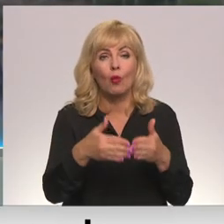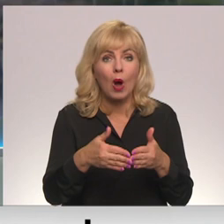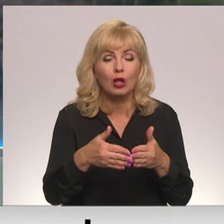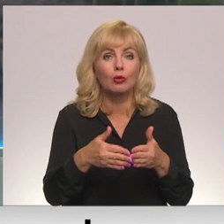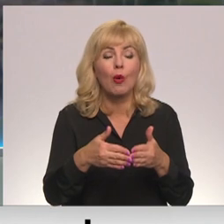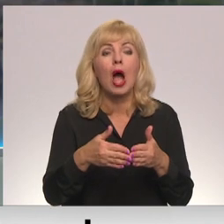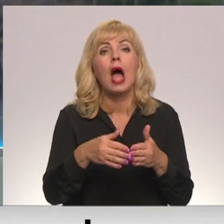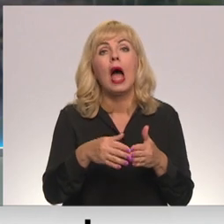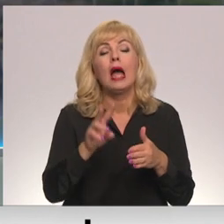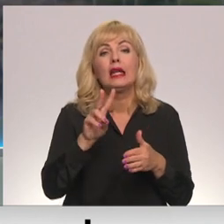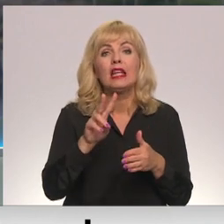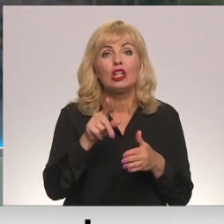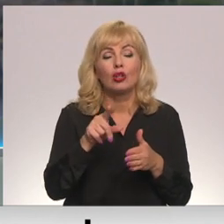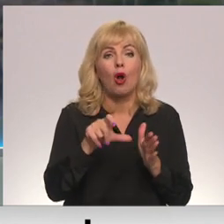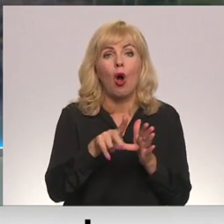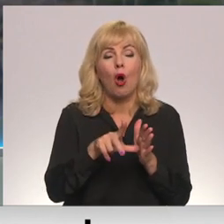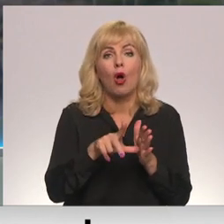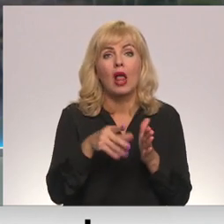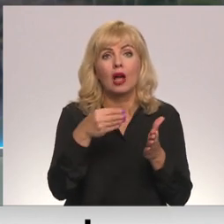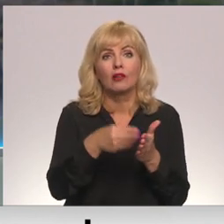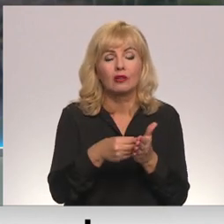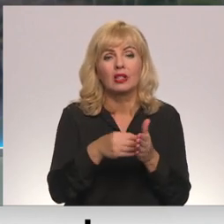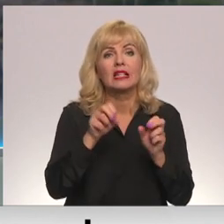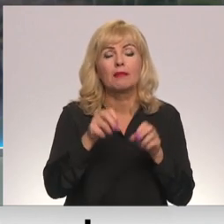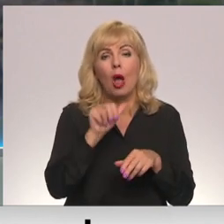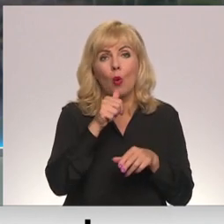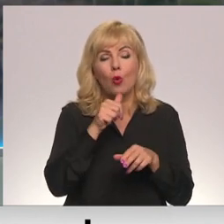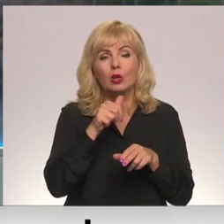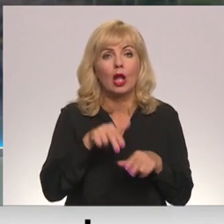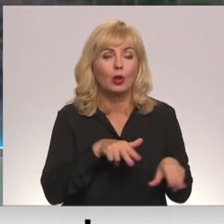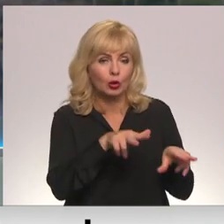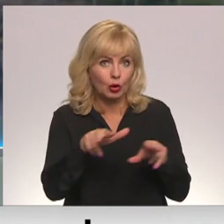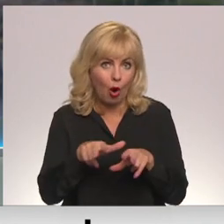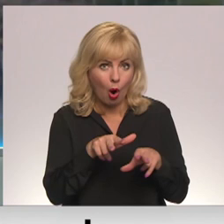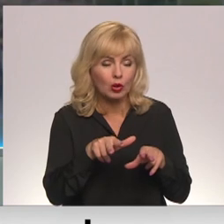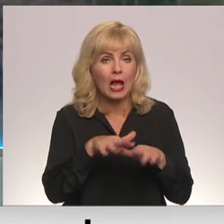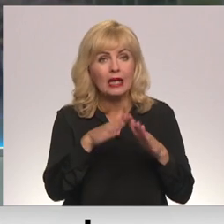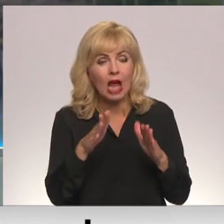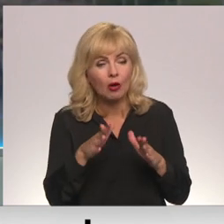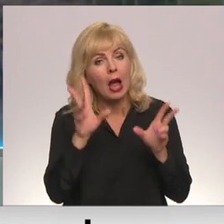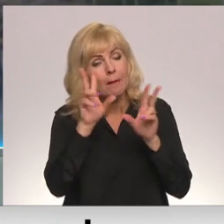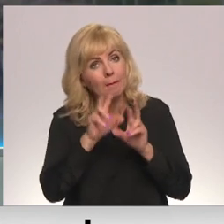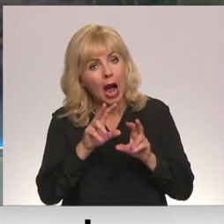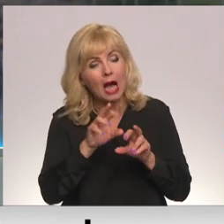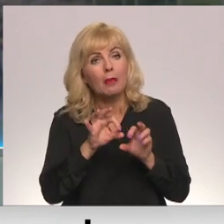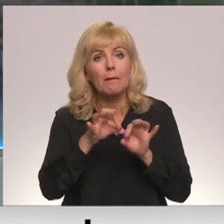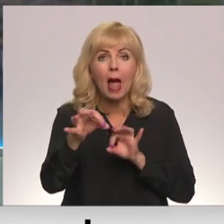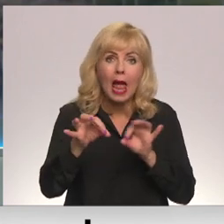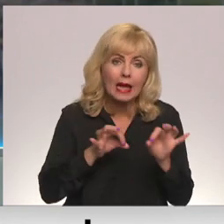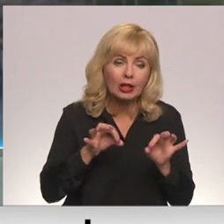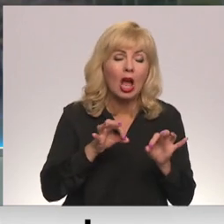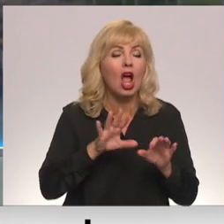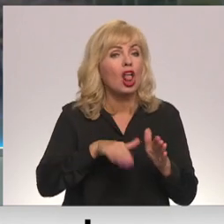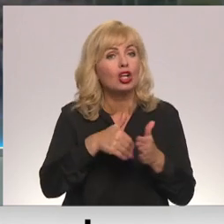darbu, iegādāts unikāls peldlīdzeklis – ūdens drons. Jaunā iekārta ļaus veikt gultnes mērījumus tur, kur tas līdz šim nav bijis